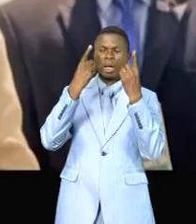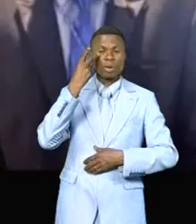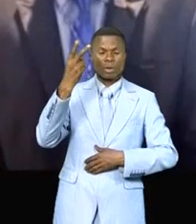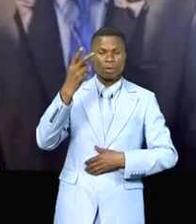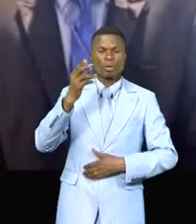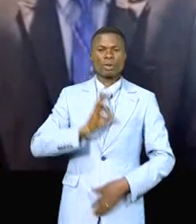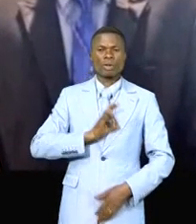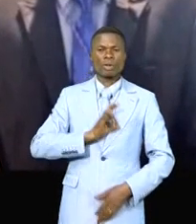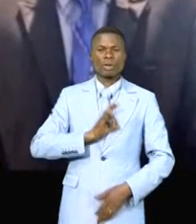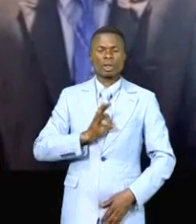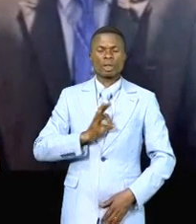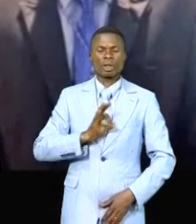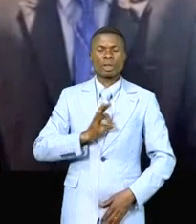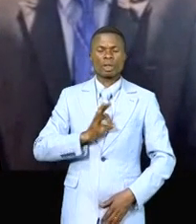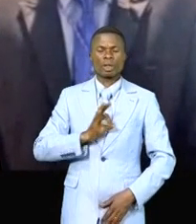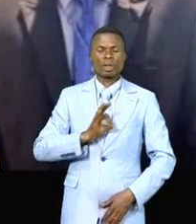président de la République,